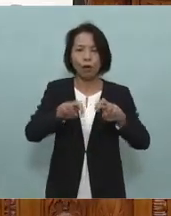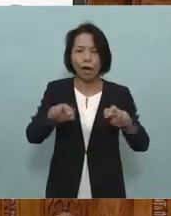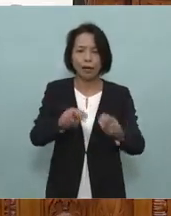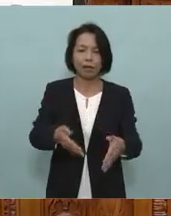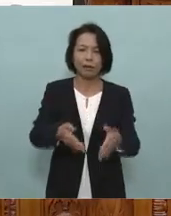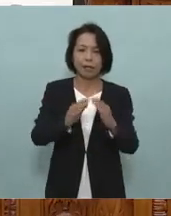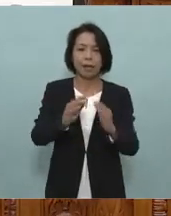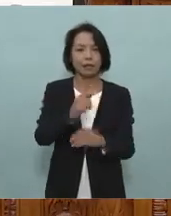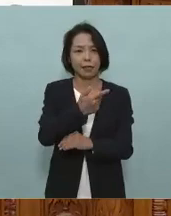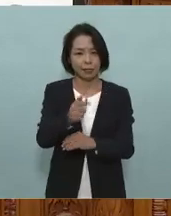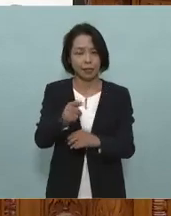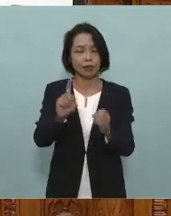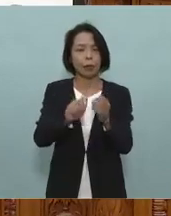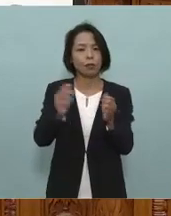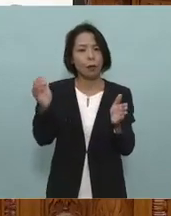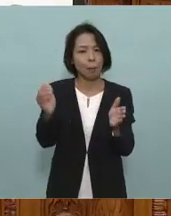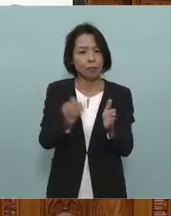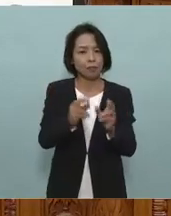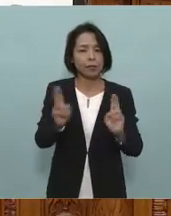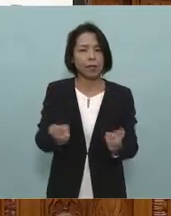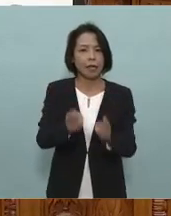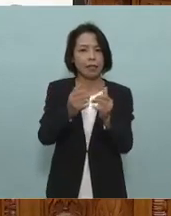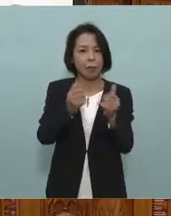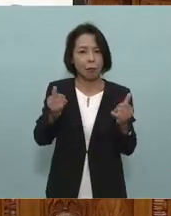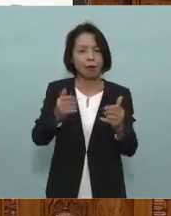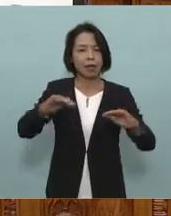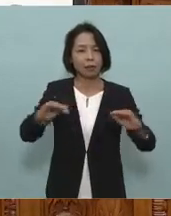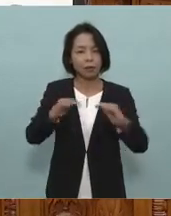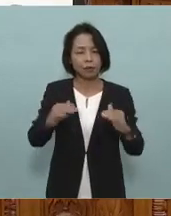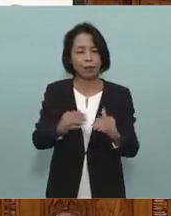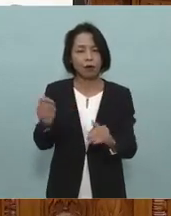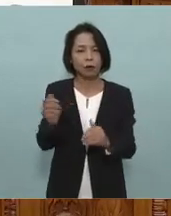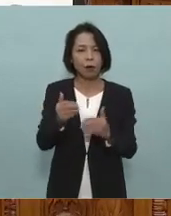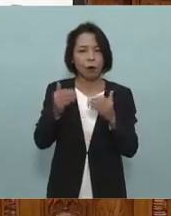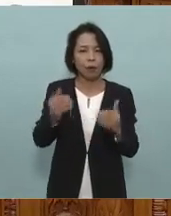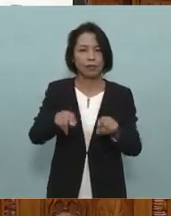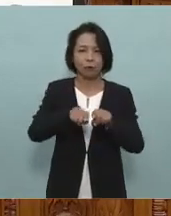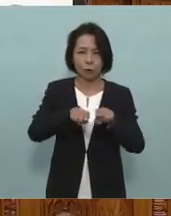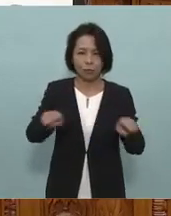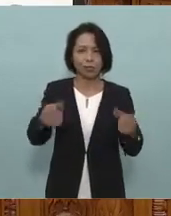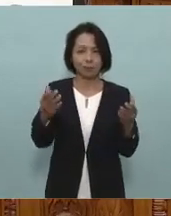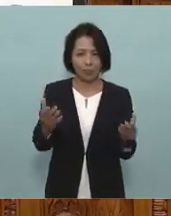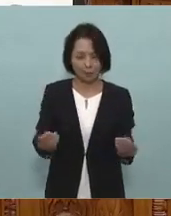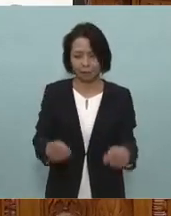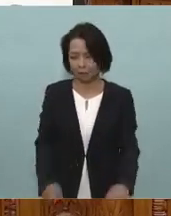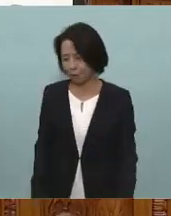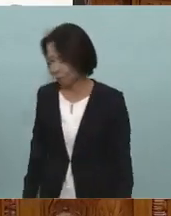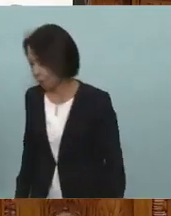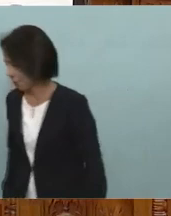について連発に向け専門家による議論の加速を支持いたしました